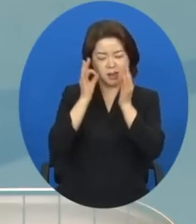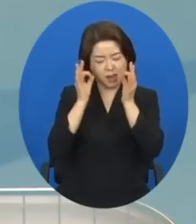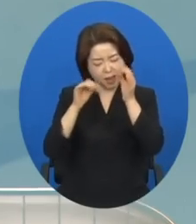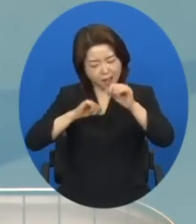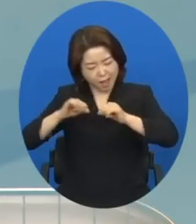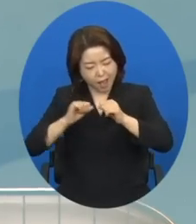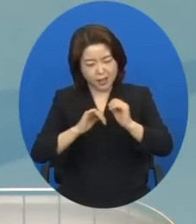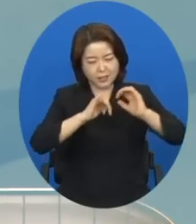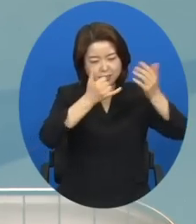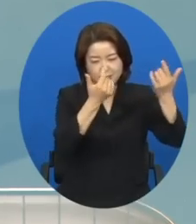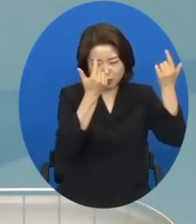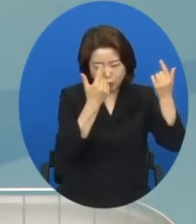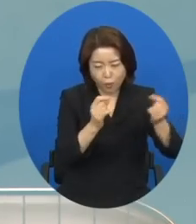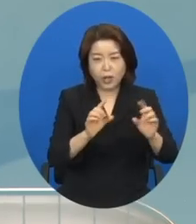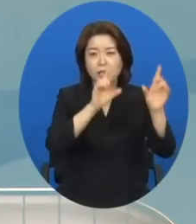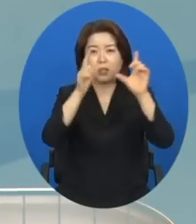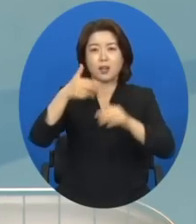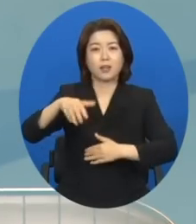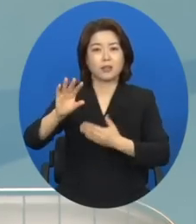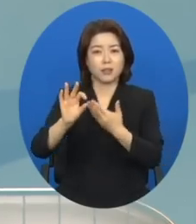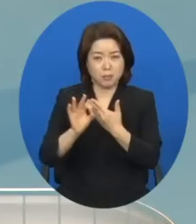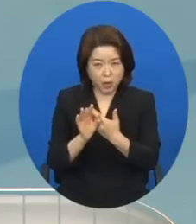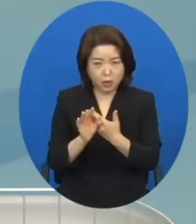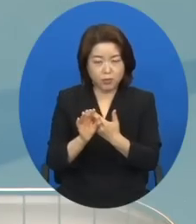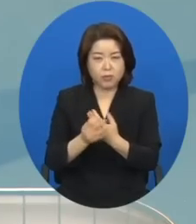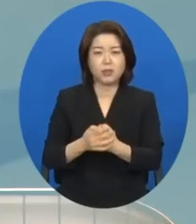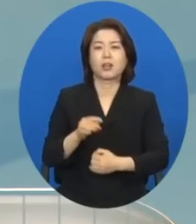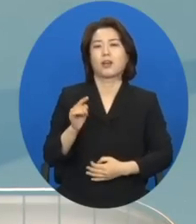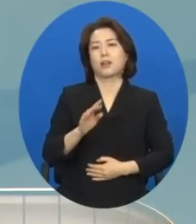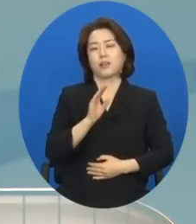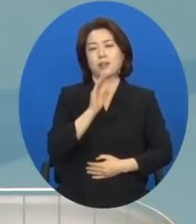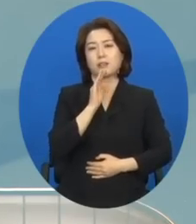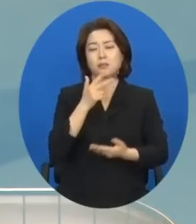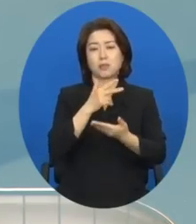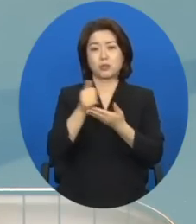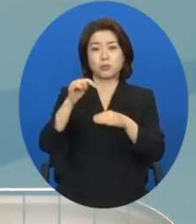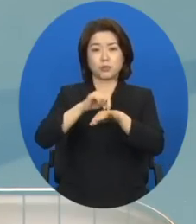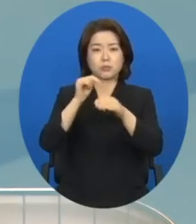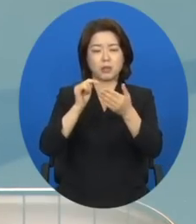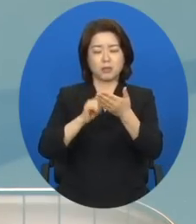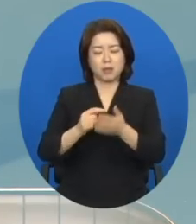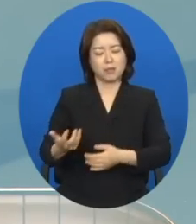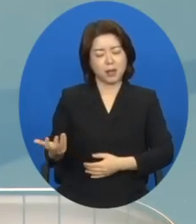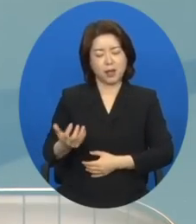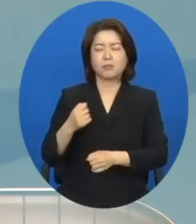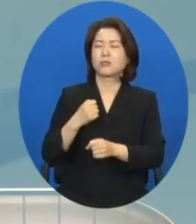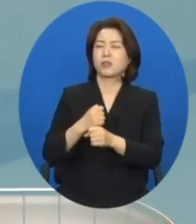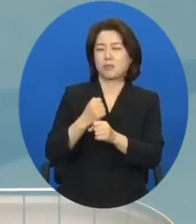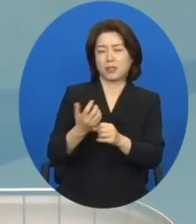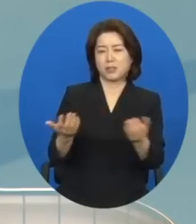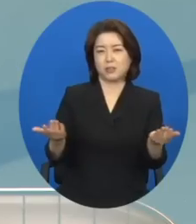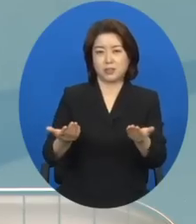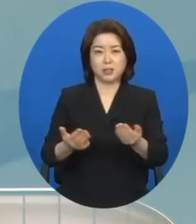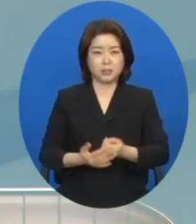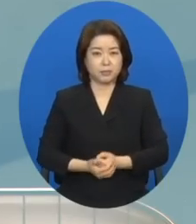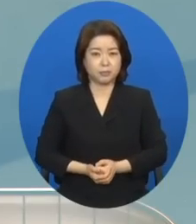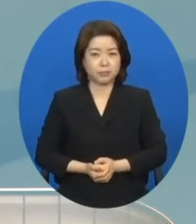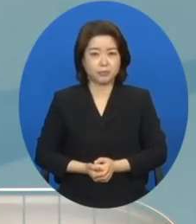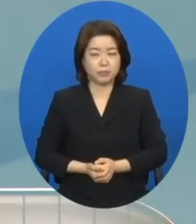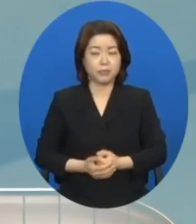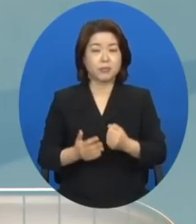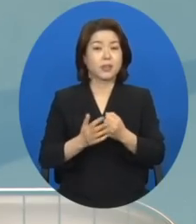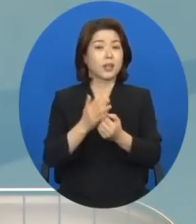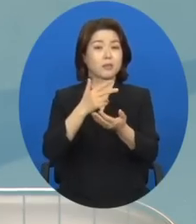세상과 똑같이 살아간다면 그것이말로 정말 주님의 마음을 아프게 하는 것이겠죠. 그래서